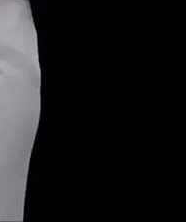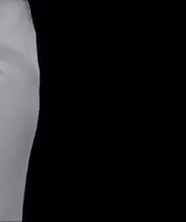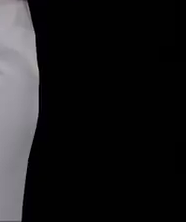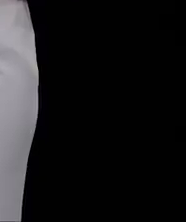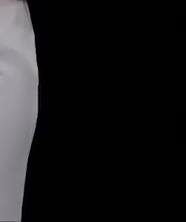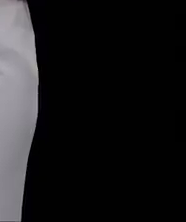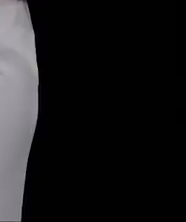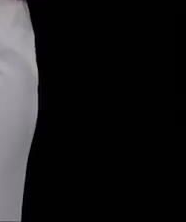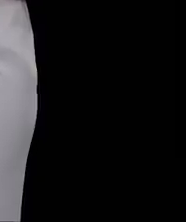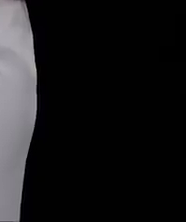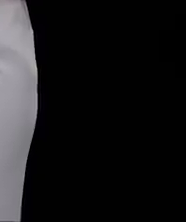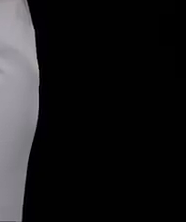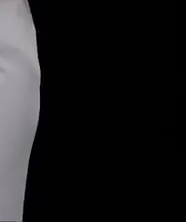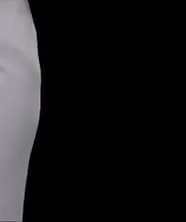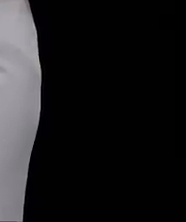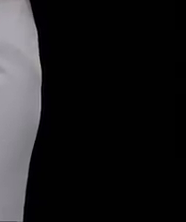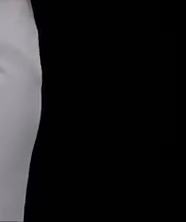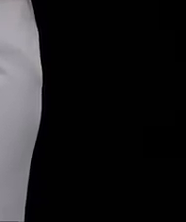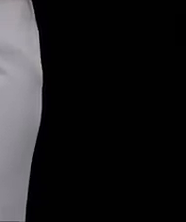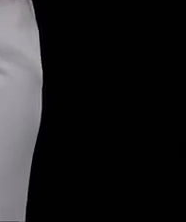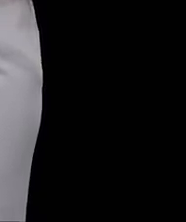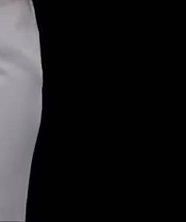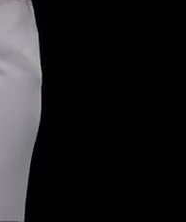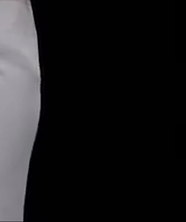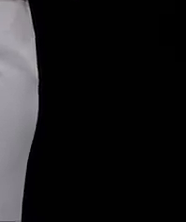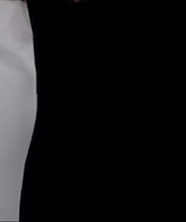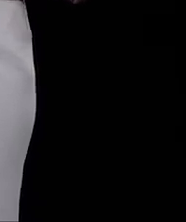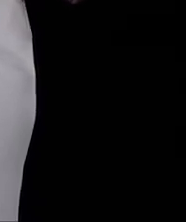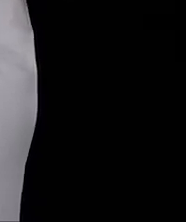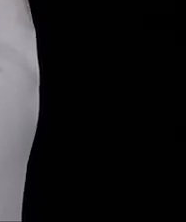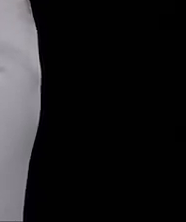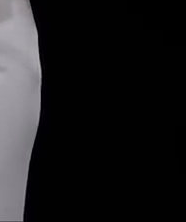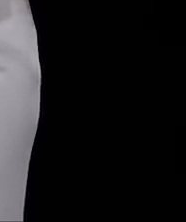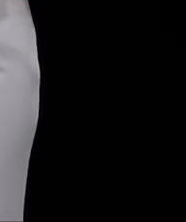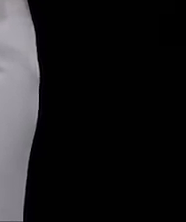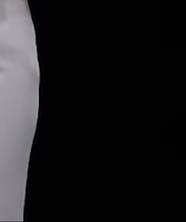언제 어디서나 내 손안의 뉴스. 광주 MBC 뉴스 유튜브 구독으로 함께하세요.